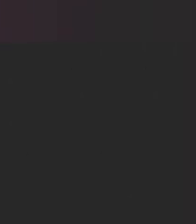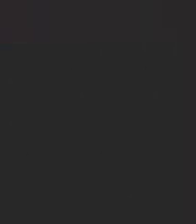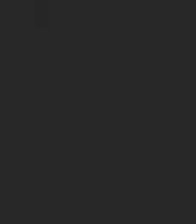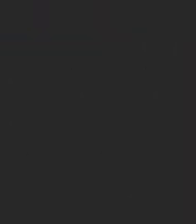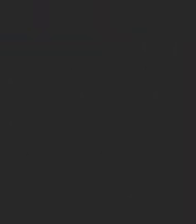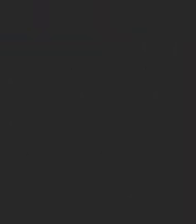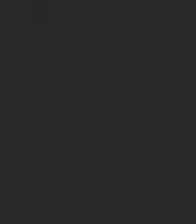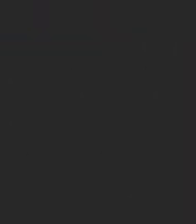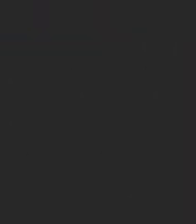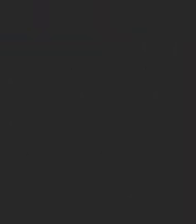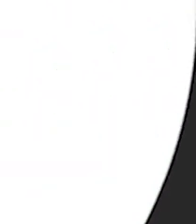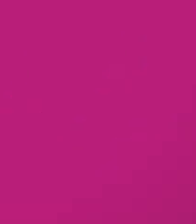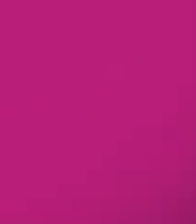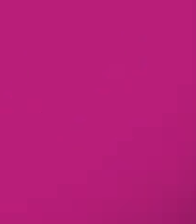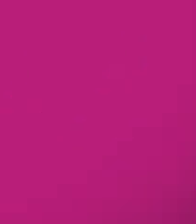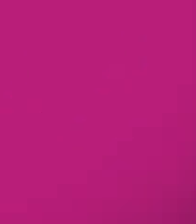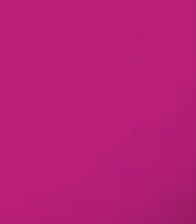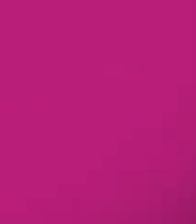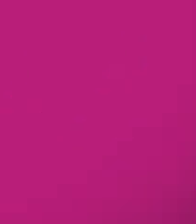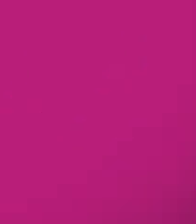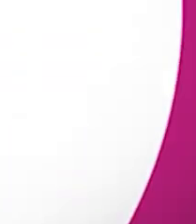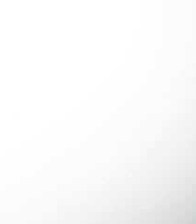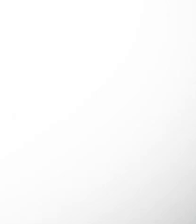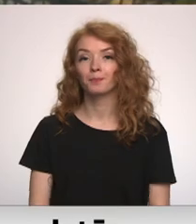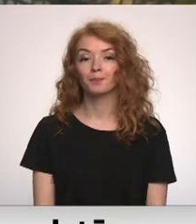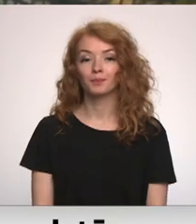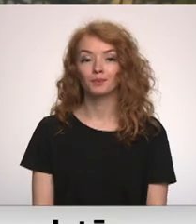Re! Viss ēters ir te!